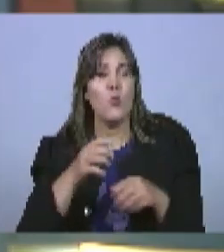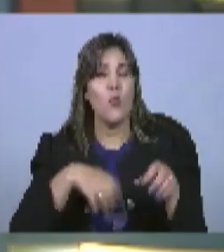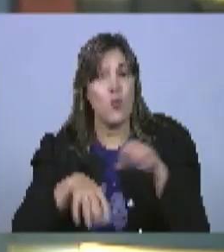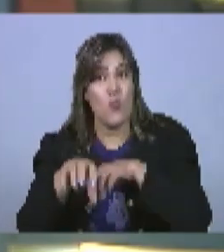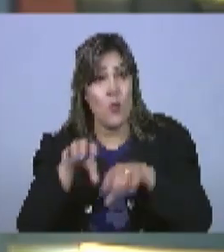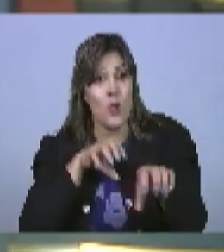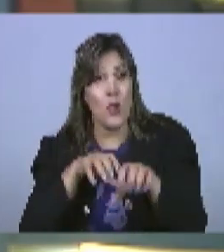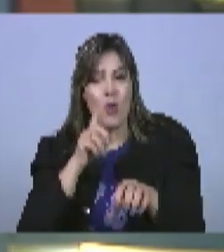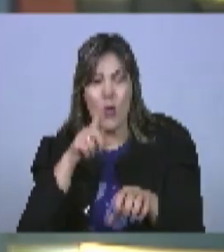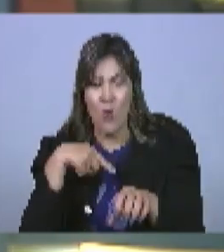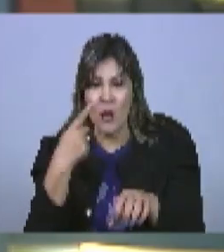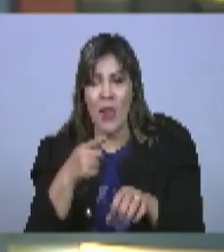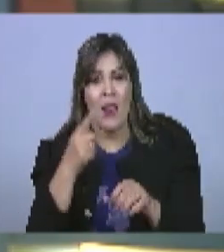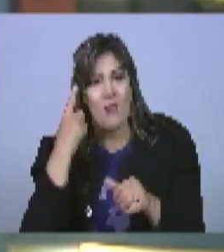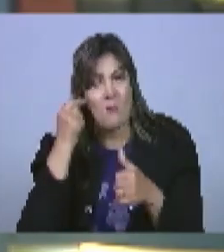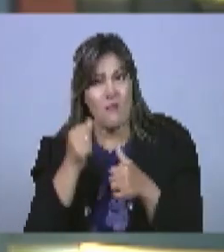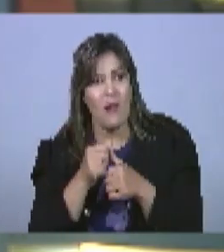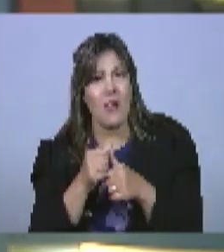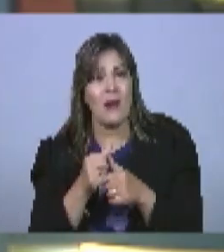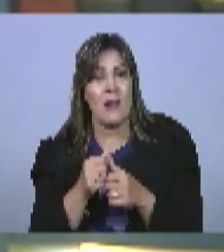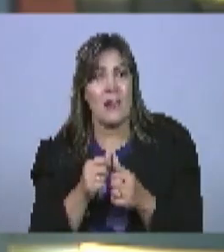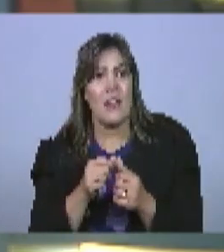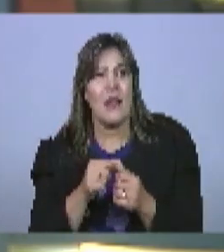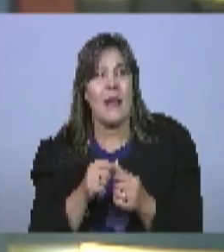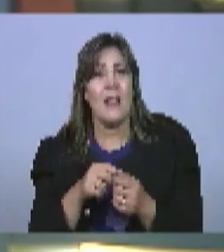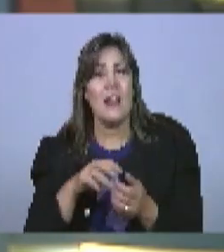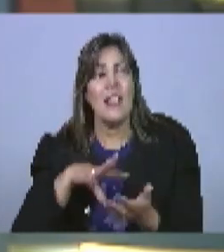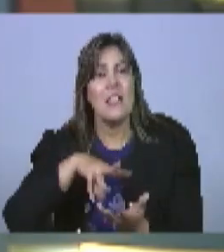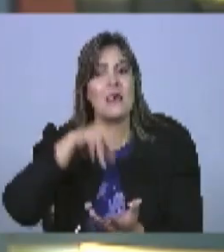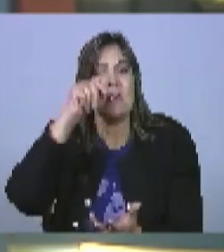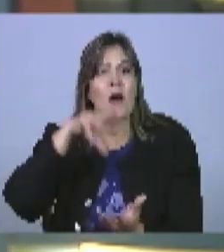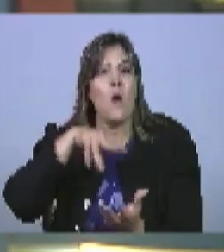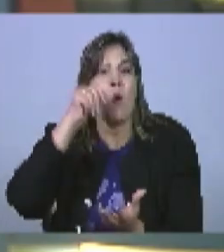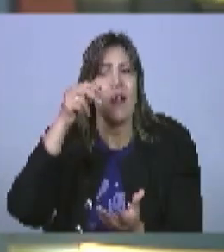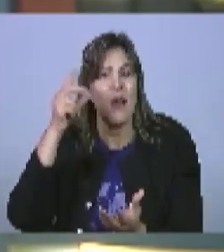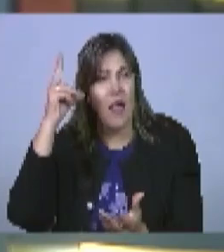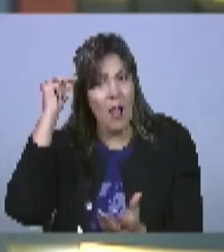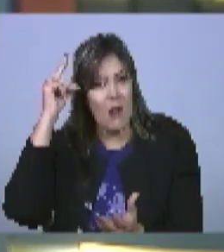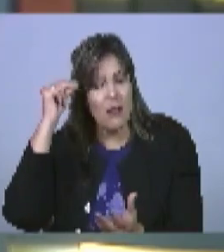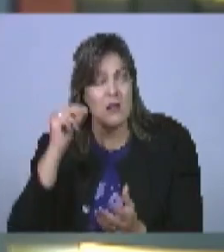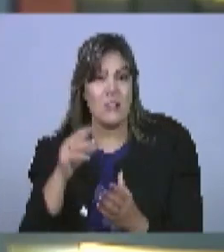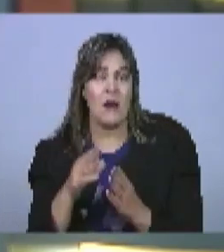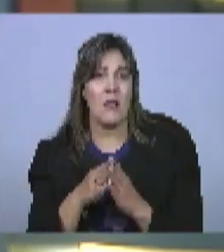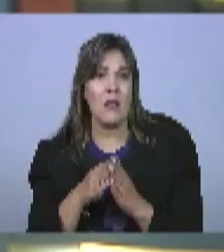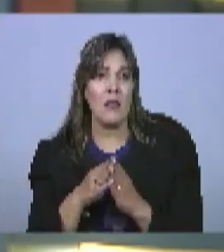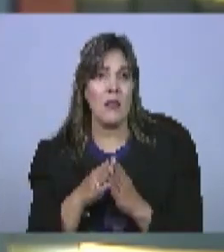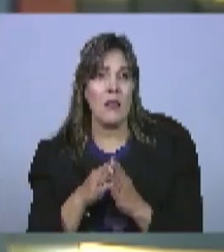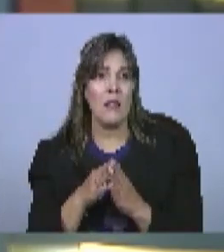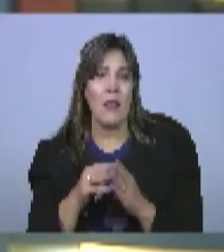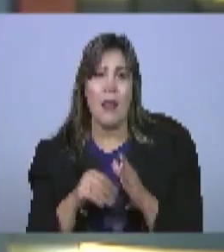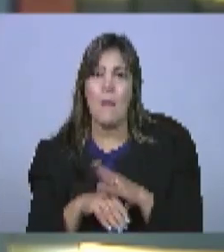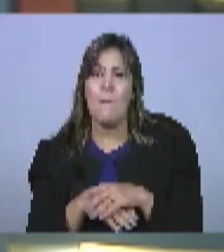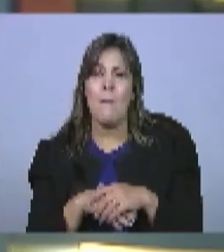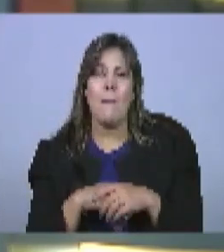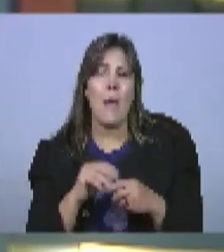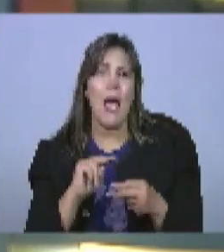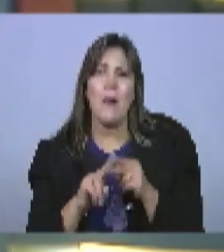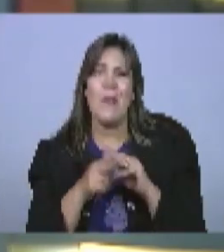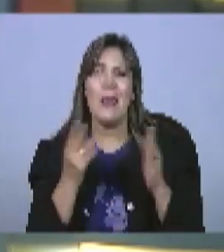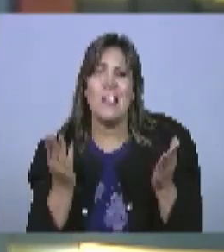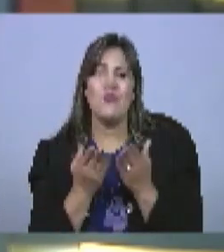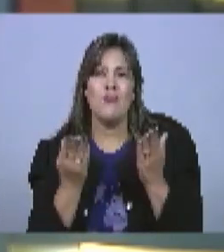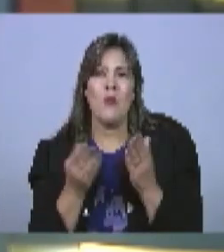الرد اللي احنا عارفينه و فاكرينه كويس ان اطلقت مسيرات وصواريخ على اسرائيل لم تتسبب في